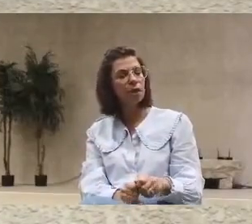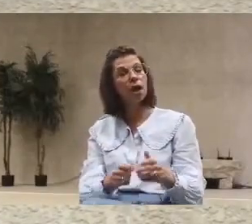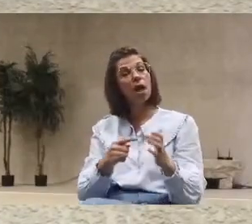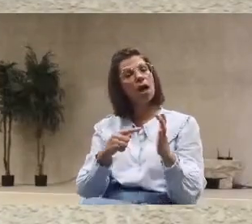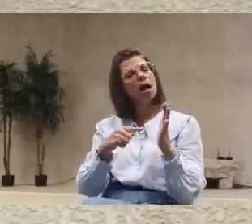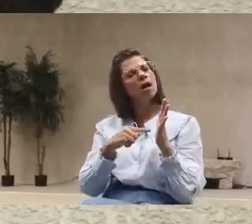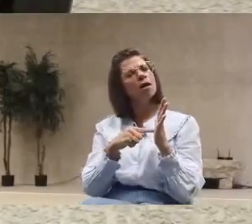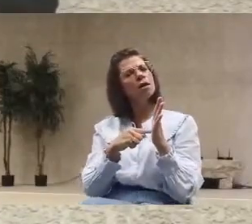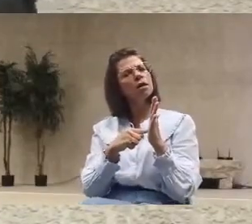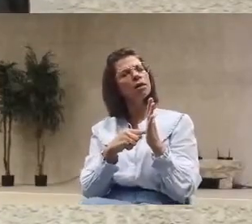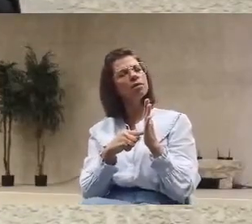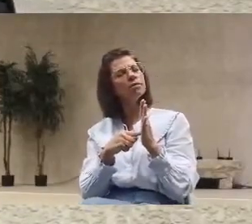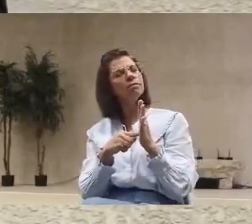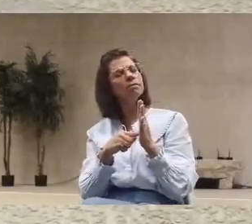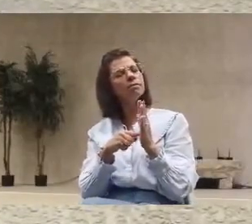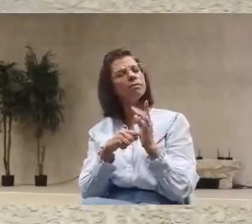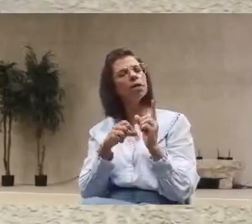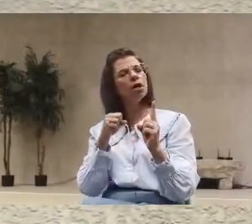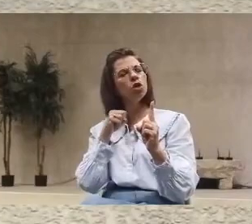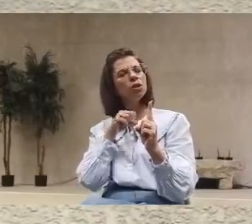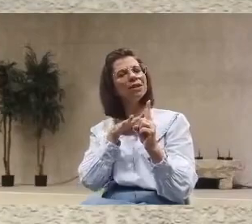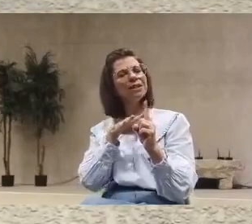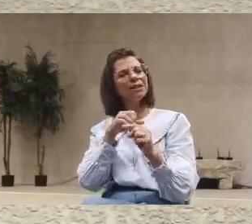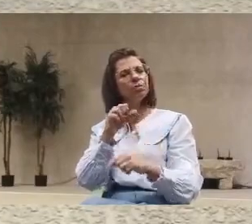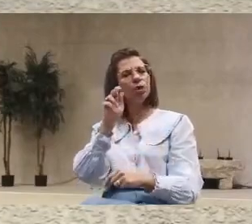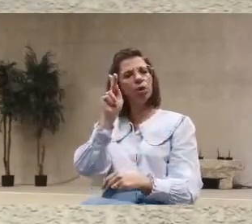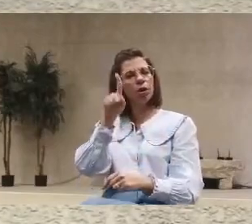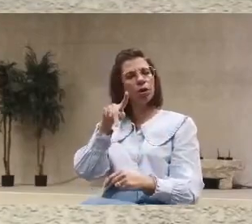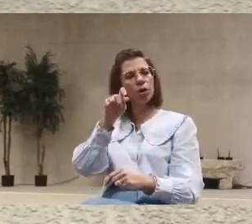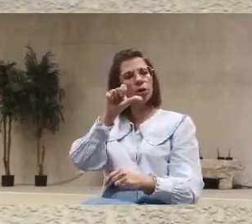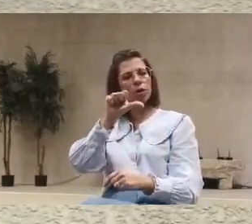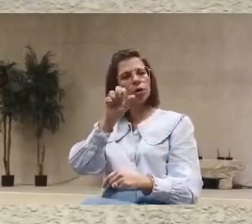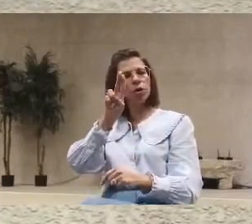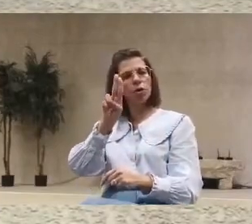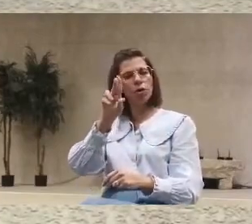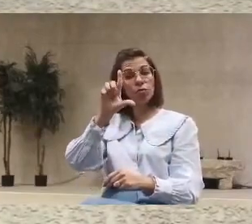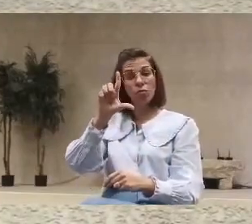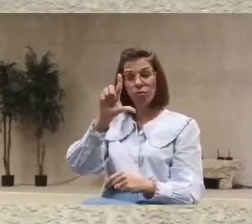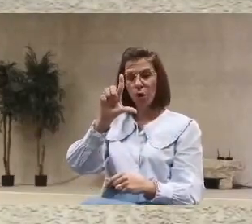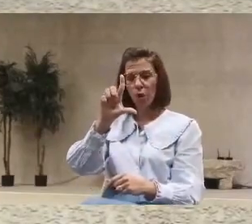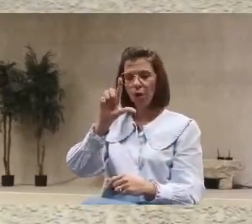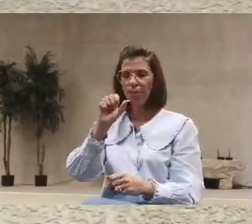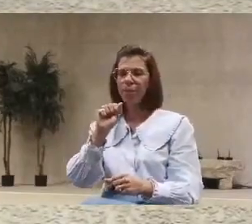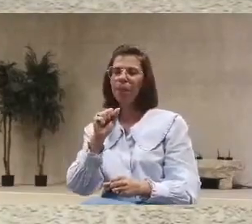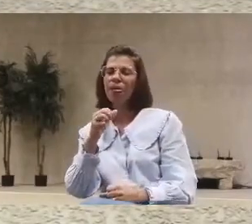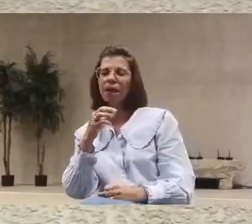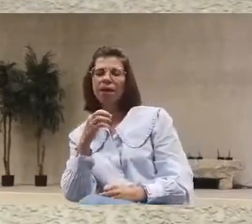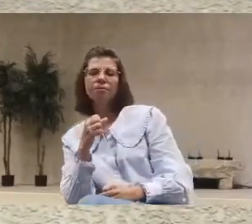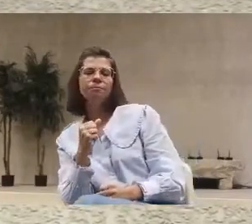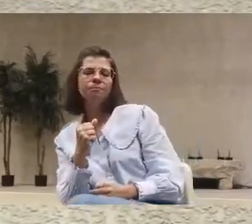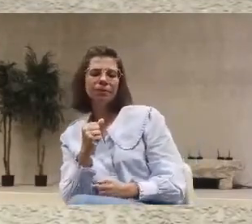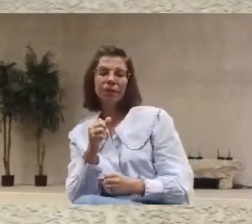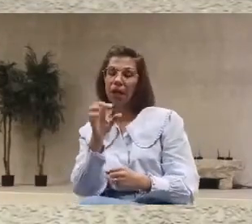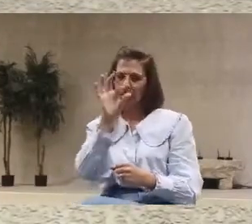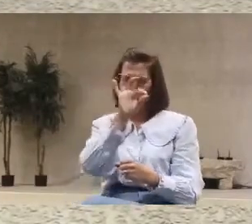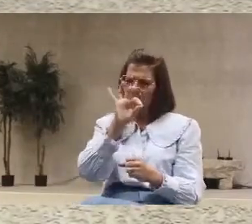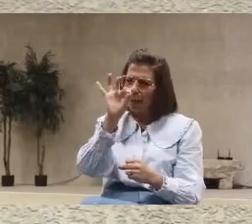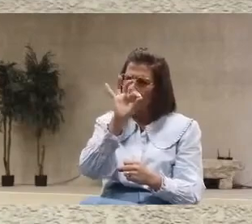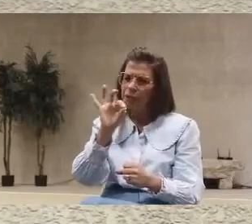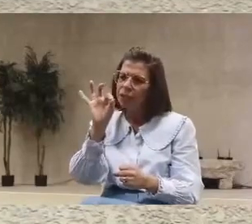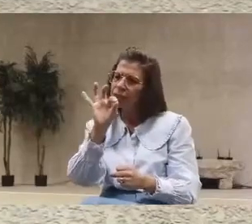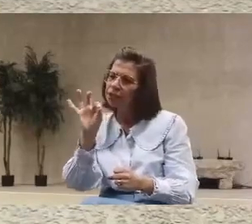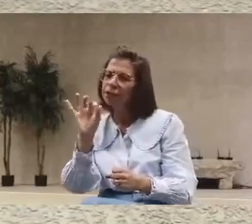en fait, il répond à une situation de chrétien qui se disputait, qui